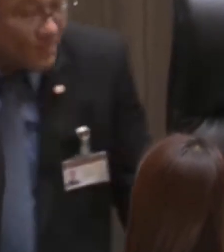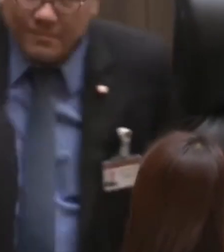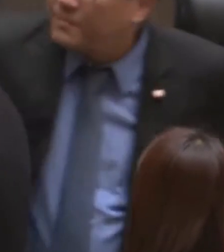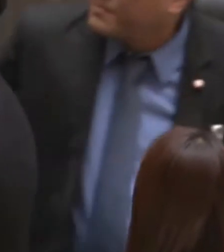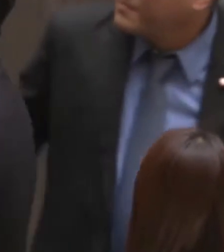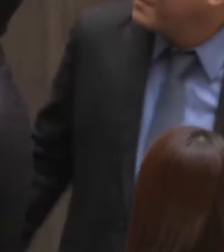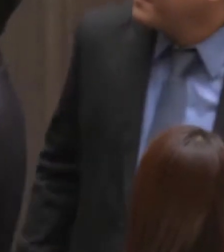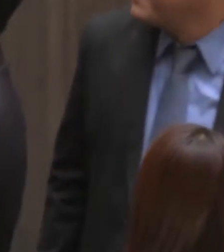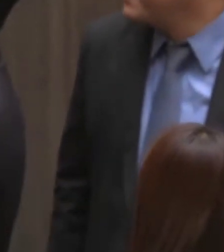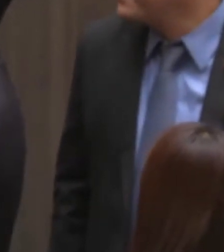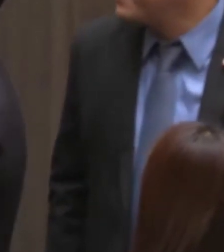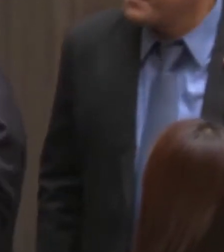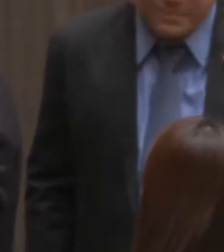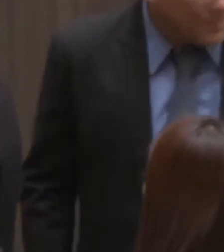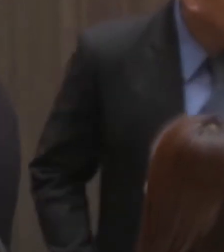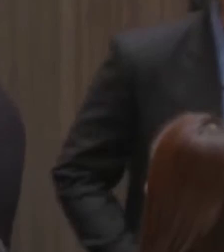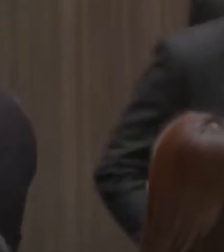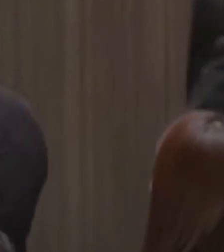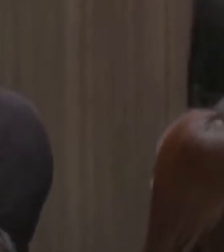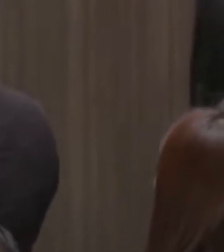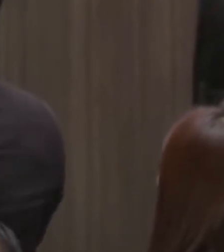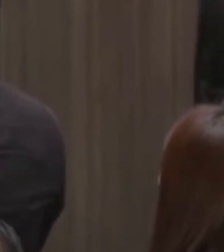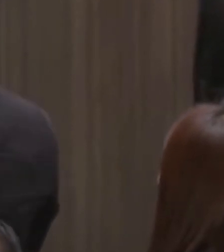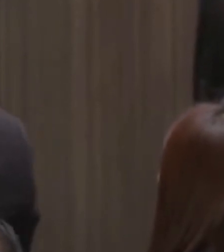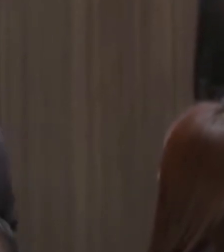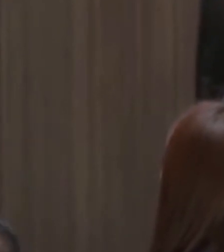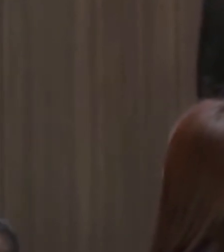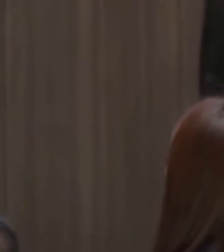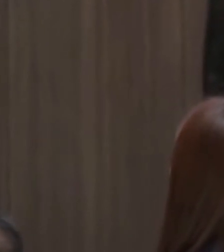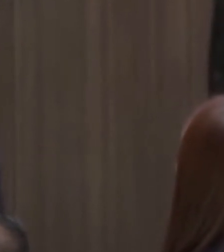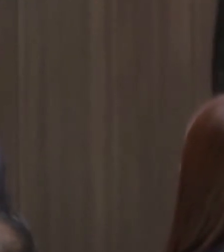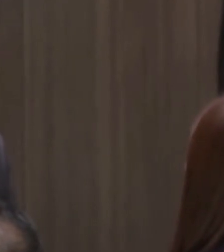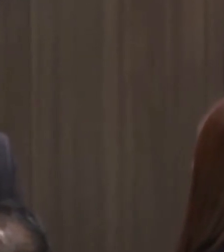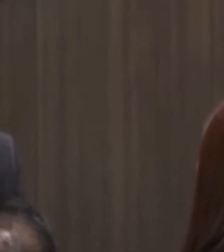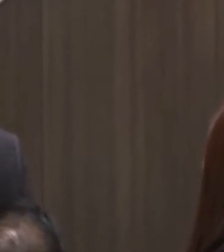พิธ